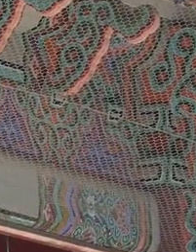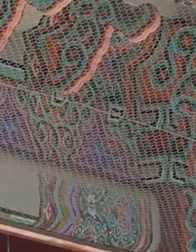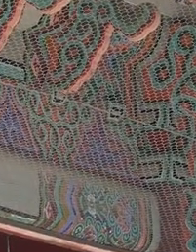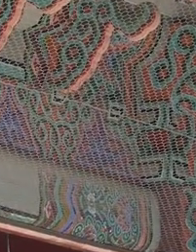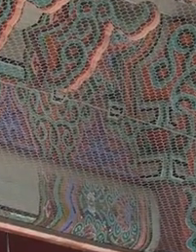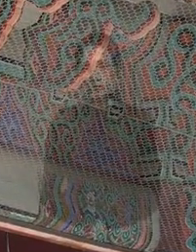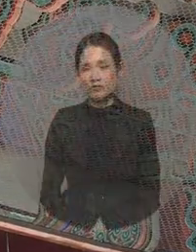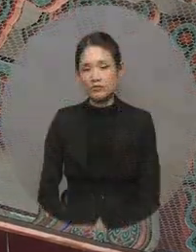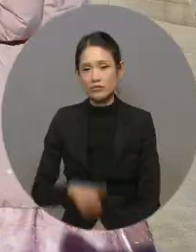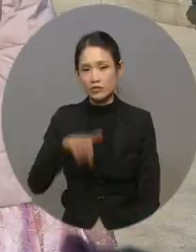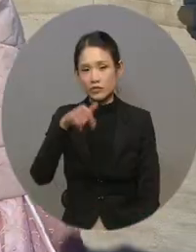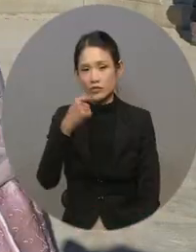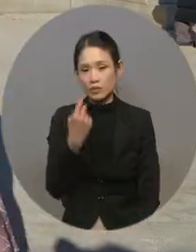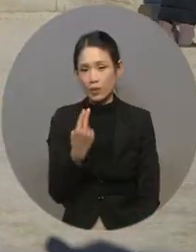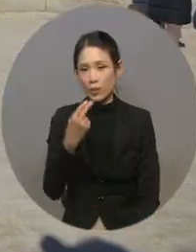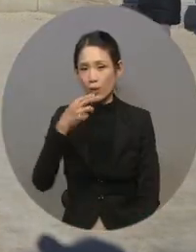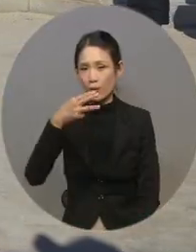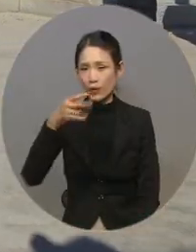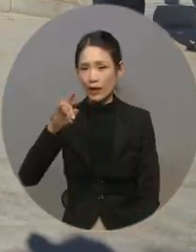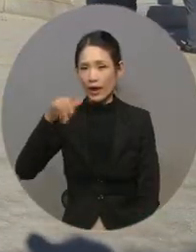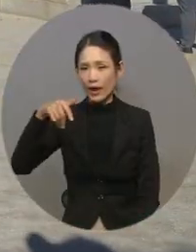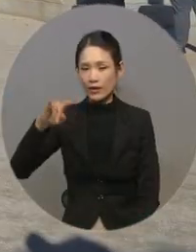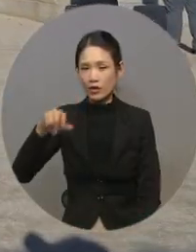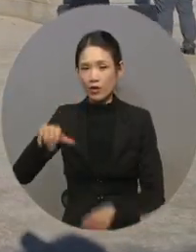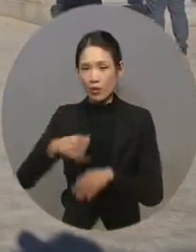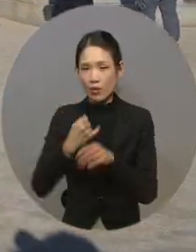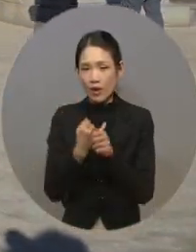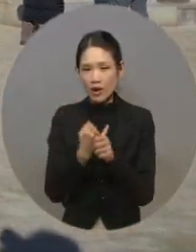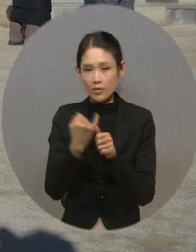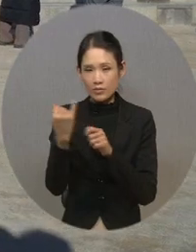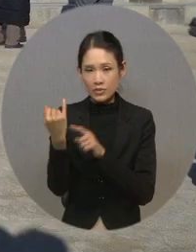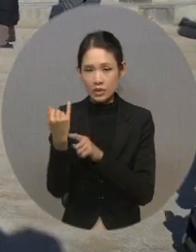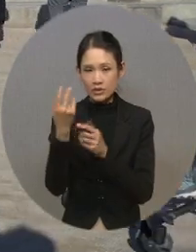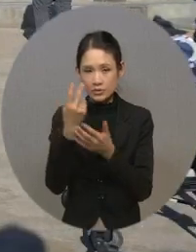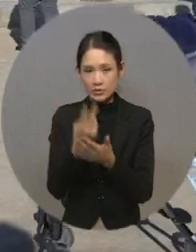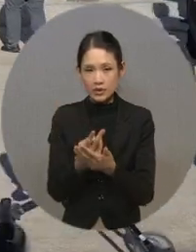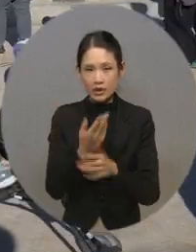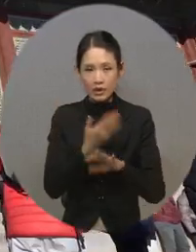교태전은 왕비의 침전으로 다른 말로 중궁전이라고 부릅니다.